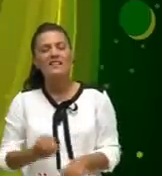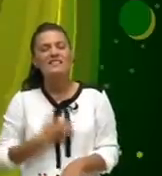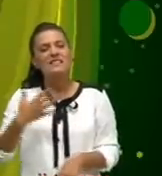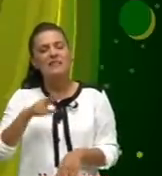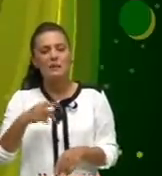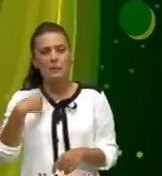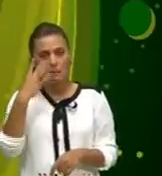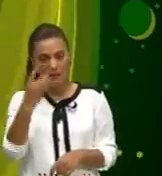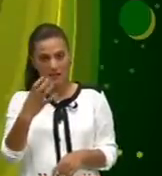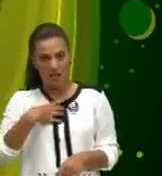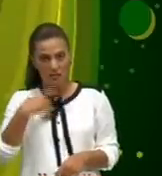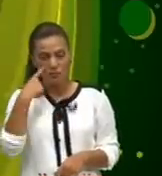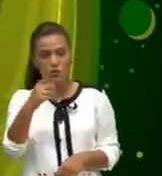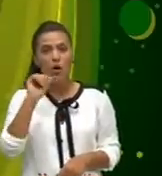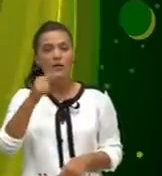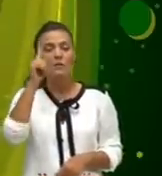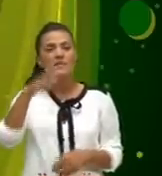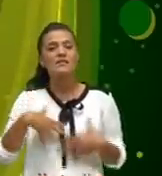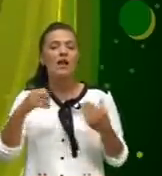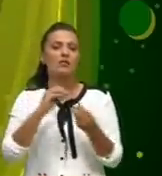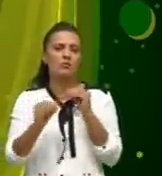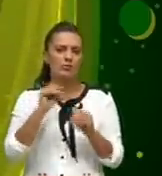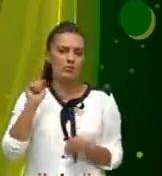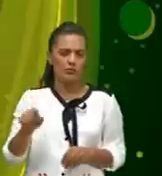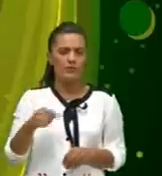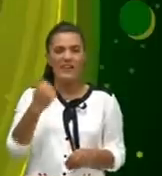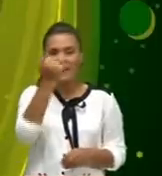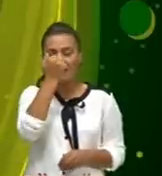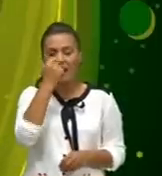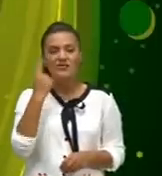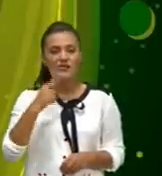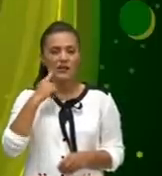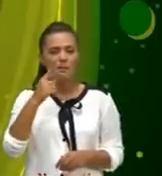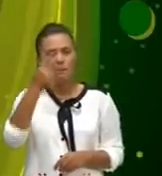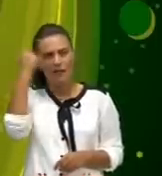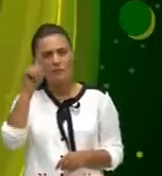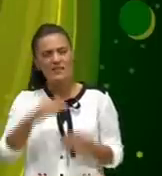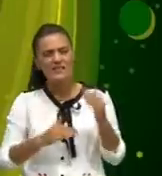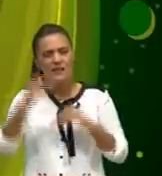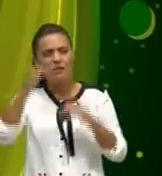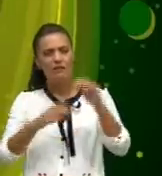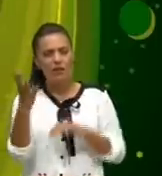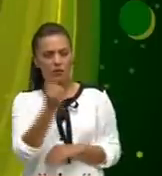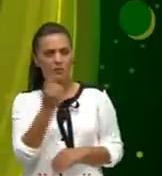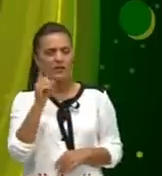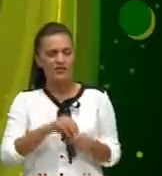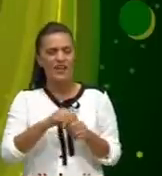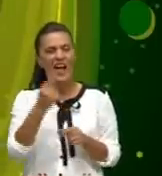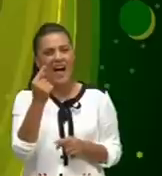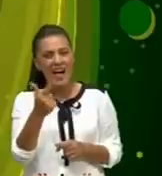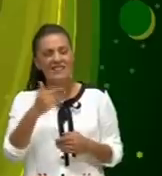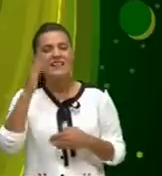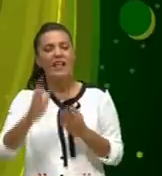gibi belirtilerle kendini gösteren önemli bir sağlık sorunu. Kan şekerini belirli bir seviyede tutmak için az ve sık yemek